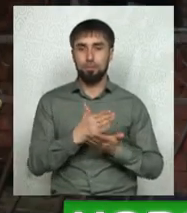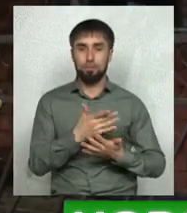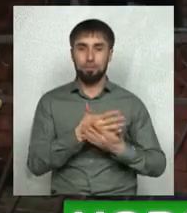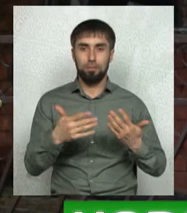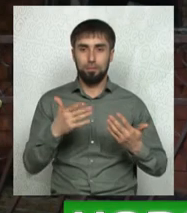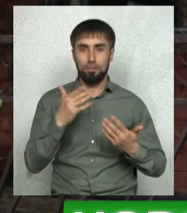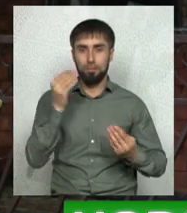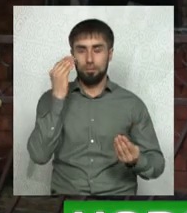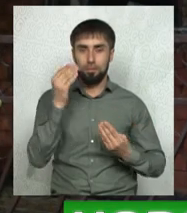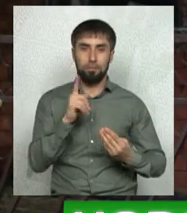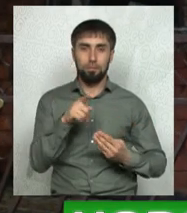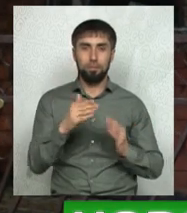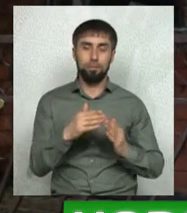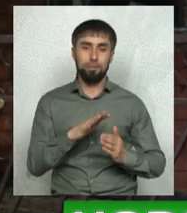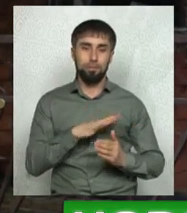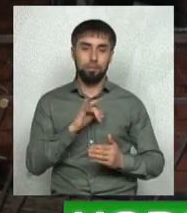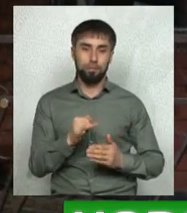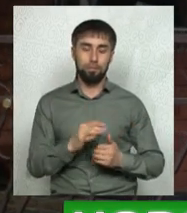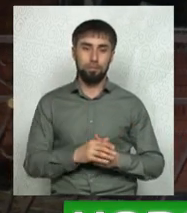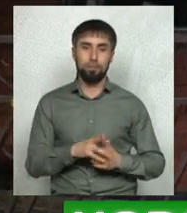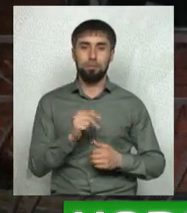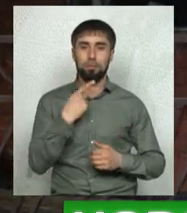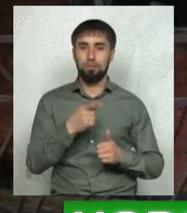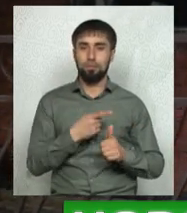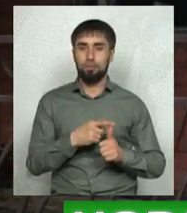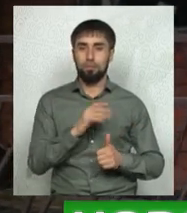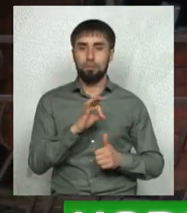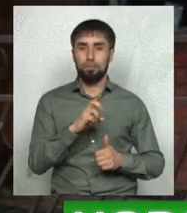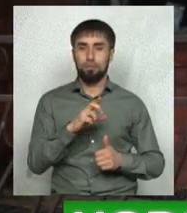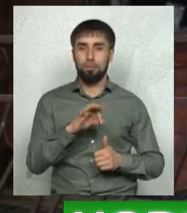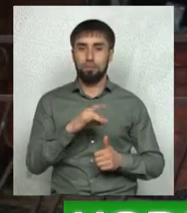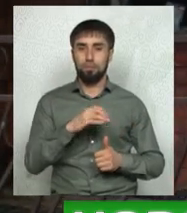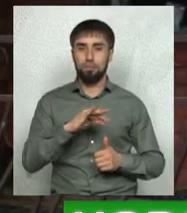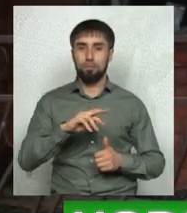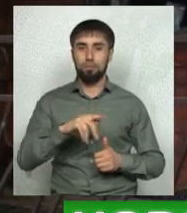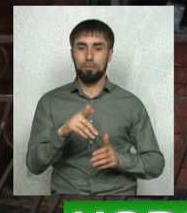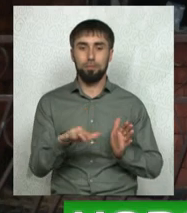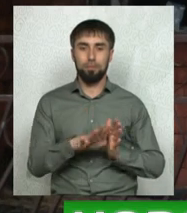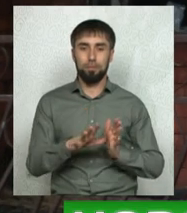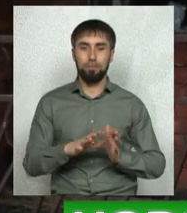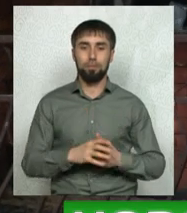версии, потому что в доме находились и, как мы их называем, обогреватели электрические.